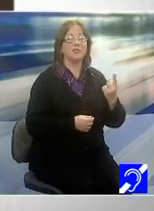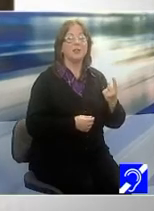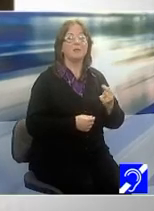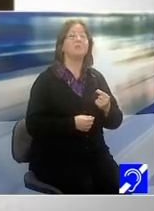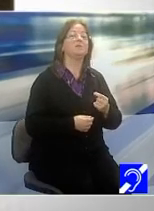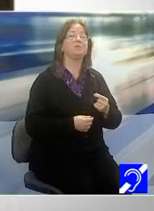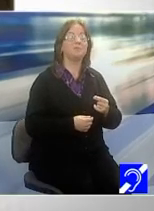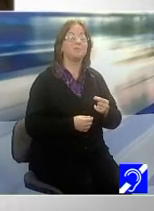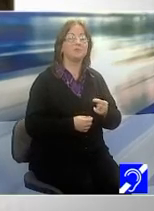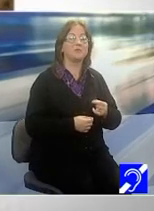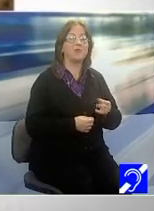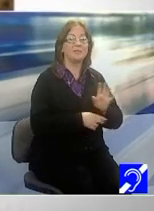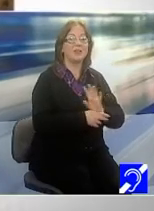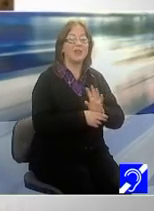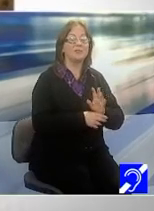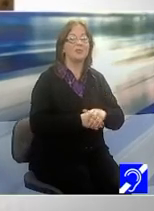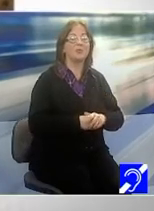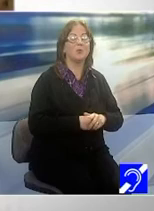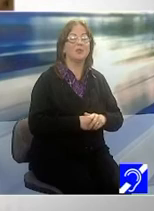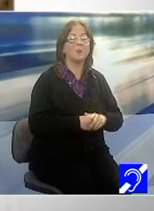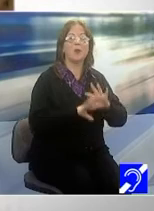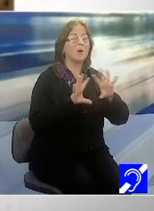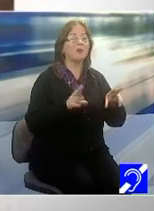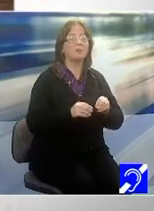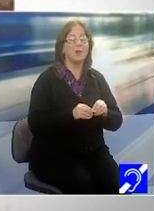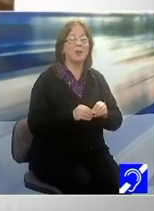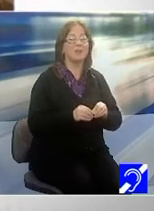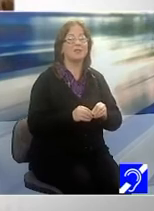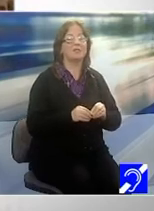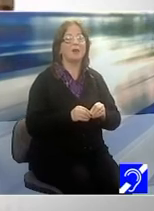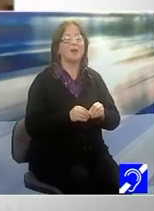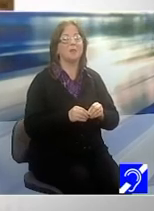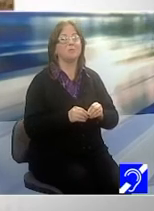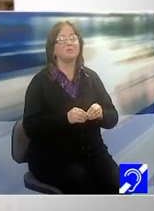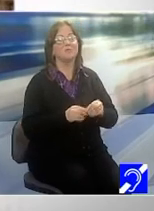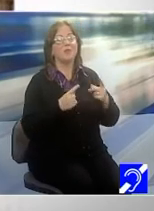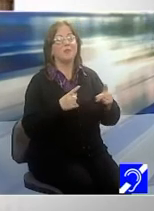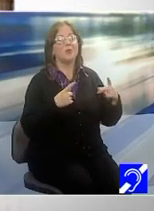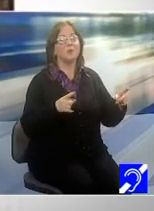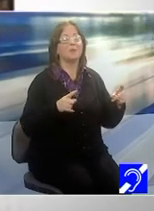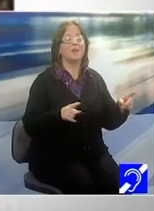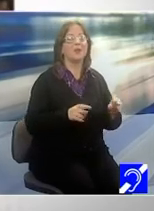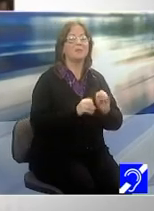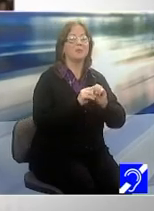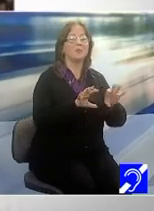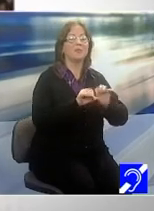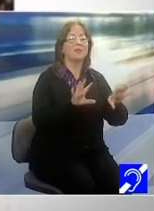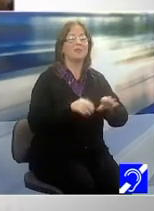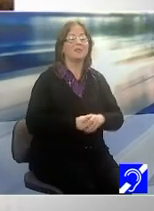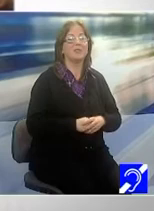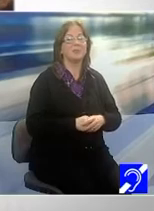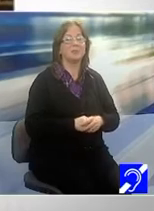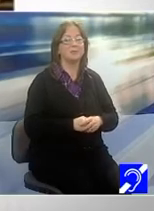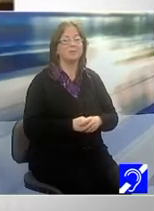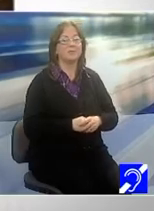de televiziune în mai toate formatele și genurile publicistice. Este un spectacol de mare